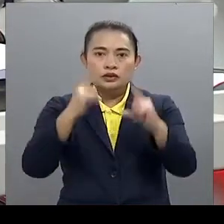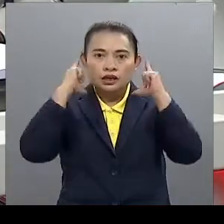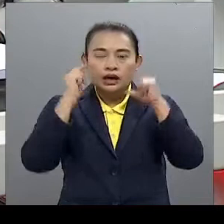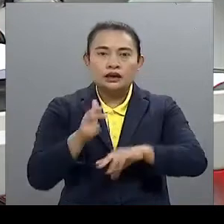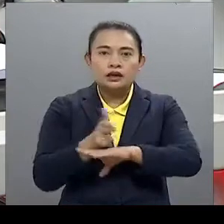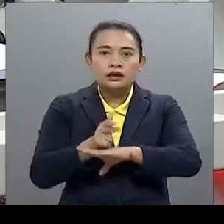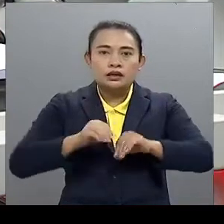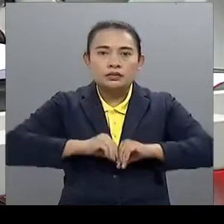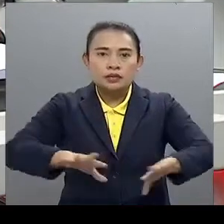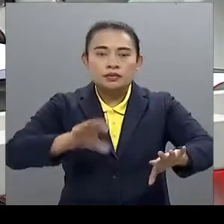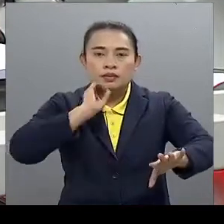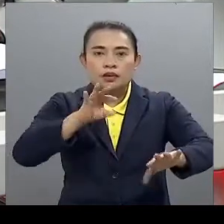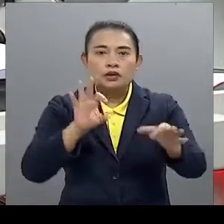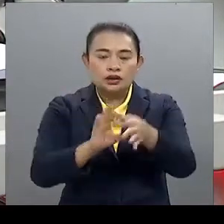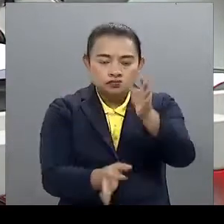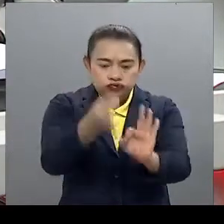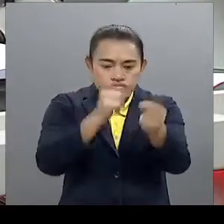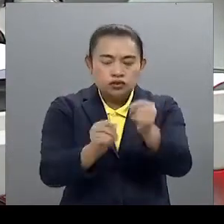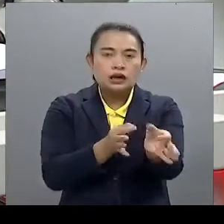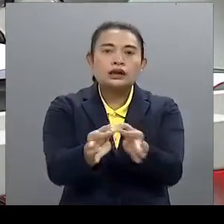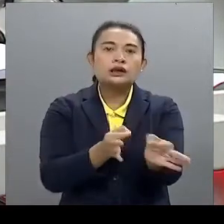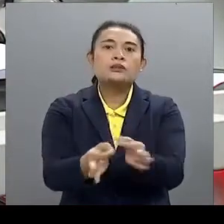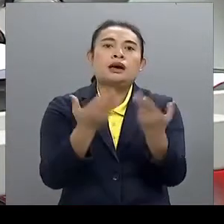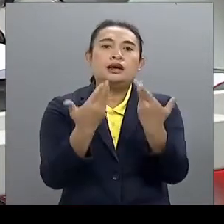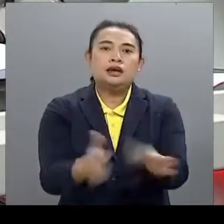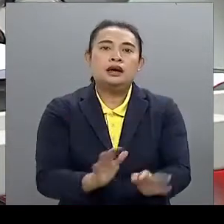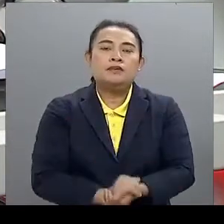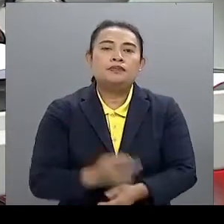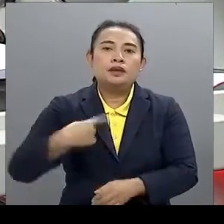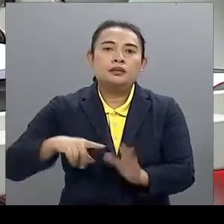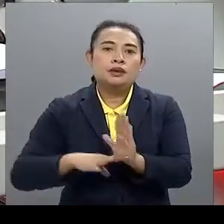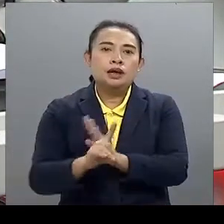ชื่อดังจะได้โพสต์คลิปชี้แจงเงินไปจากดับไฟป่าผ่านทางfacebookแล้วก็ตามนะคะแต่ว่าประจำ perแม่ริมจังหวัดเชียงใหม่ก็ยำให้ในชรนั้นยังคงต้องมาชี้แจงแสดงเอกสารกับพนักงานเจ้าหน้าที่ฝ่ายปกครองค่ะหากตรวจสอบว่าพบว่าไม่ถูกต้องนั้นอาจจะเข้าข่ายให้การเพจค่ะ